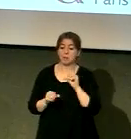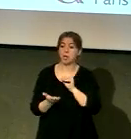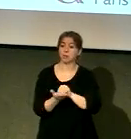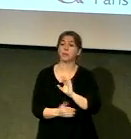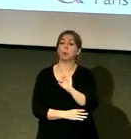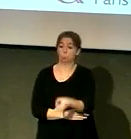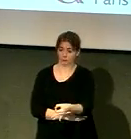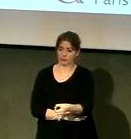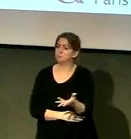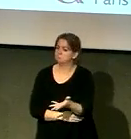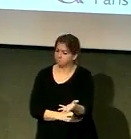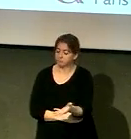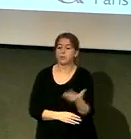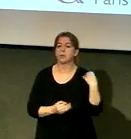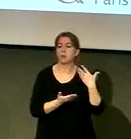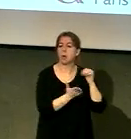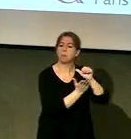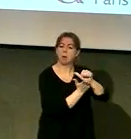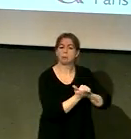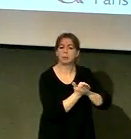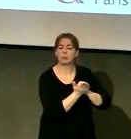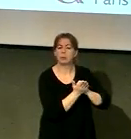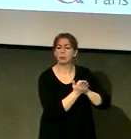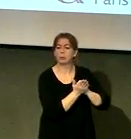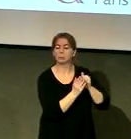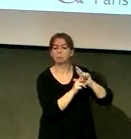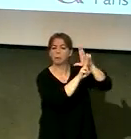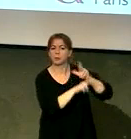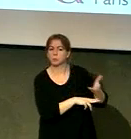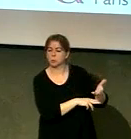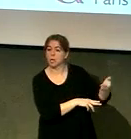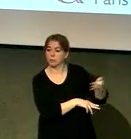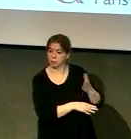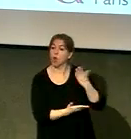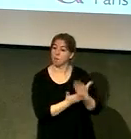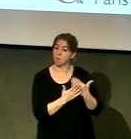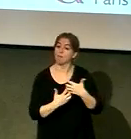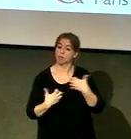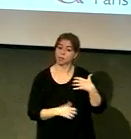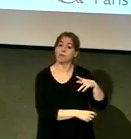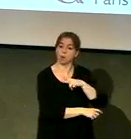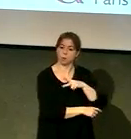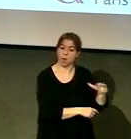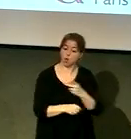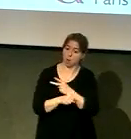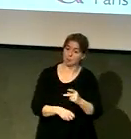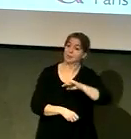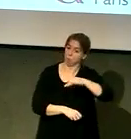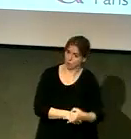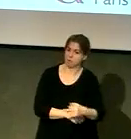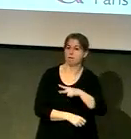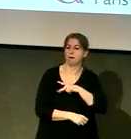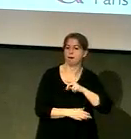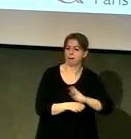la littérature internationale, on a des preuves scientifiques que le risque est avéré. Quand il n'y a pas de oui, ça ne